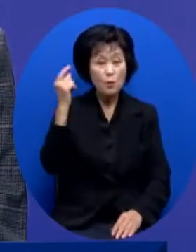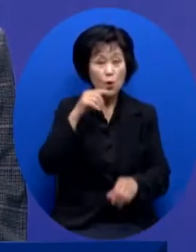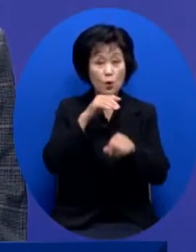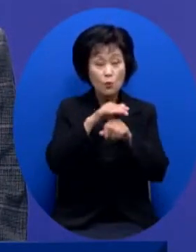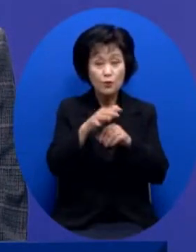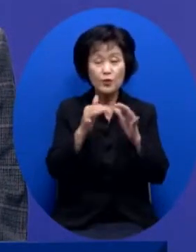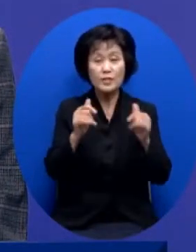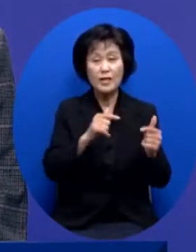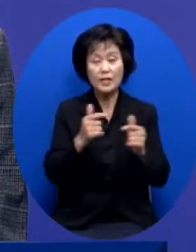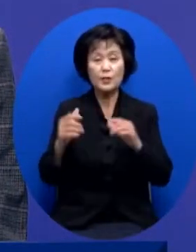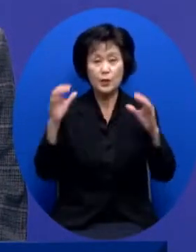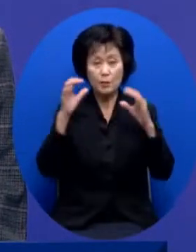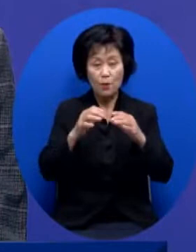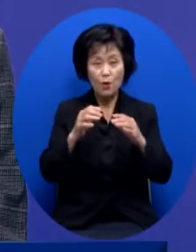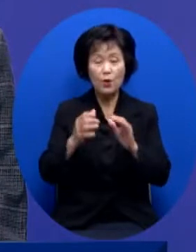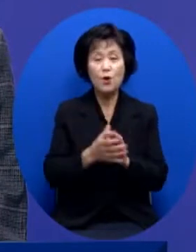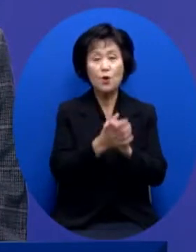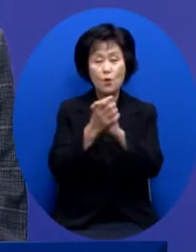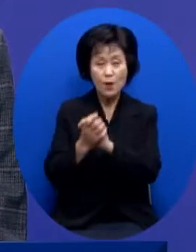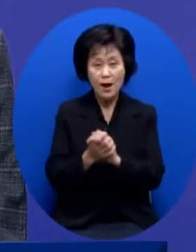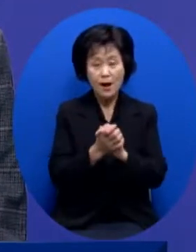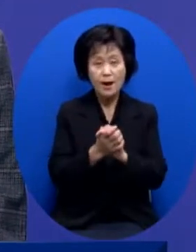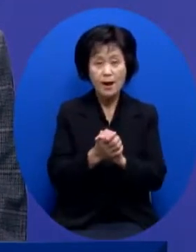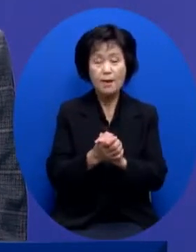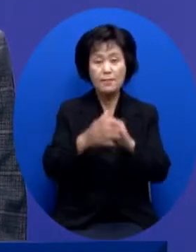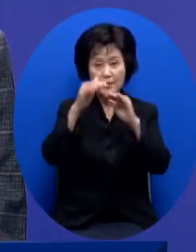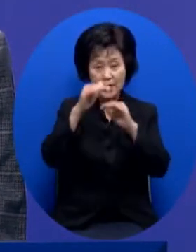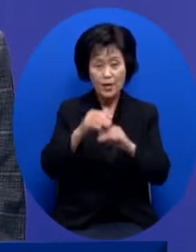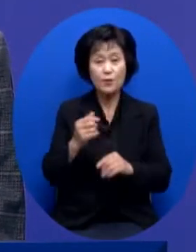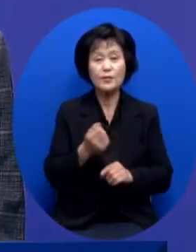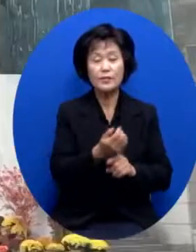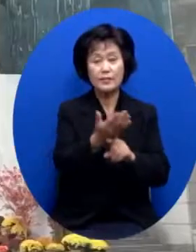신앙을 고백하며 화합을 다짐했습니다. 김인혜 기자입니다.